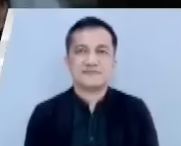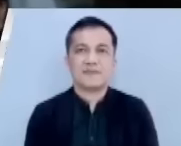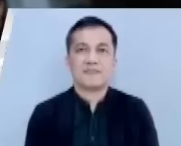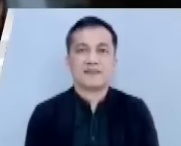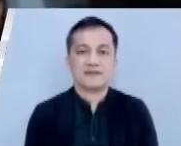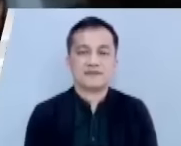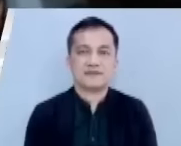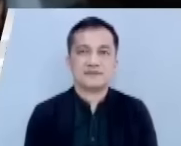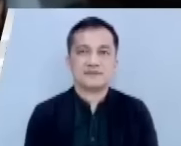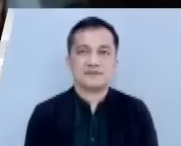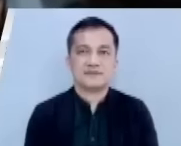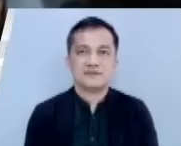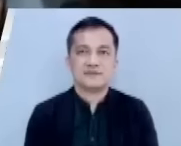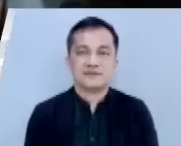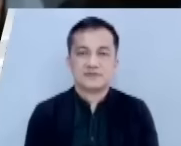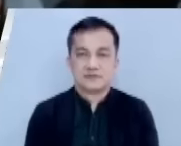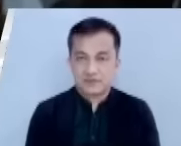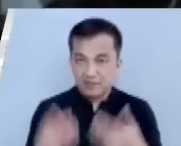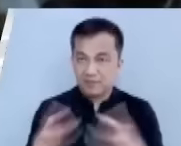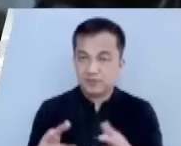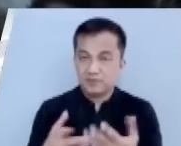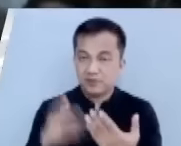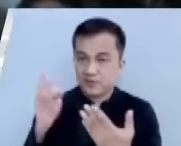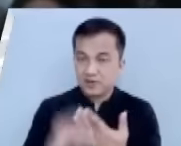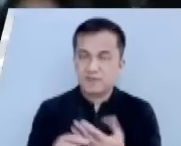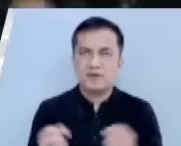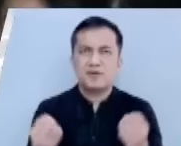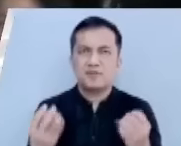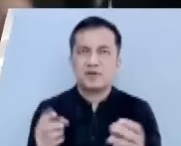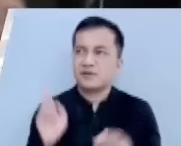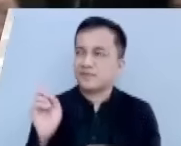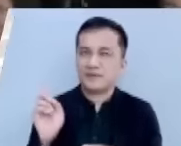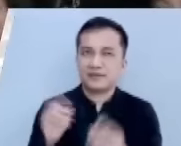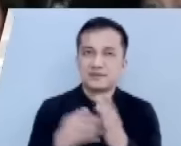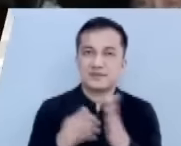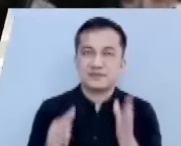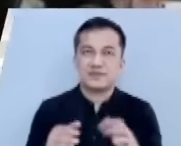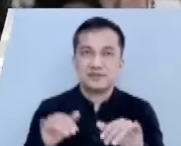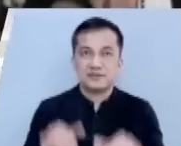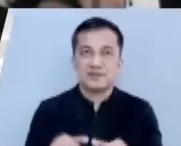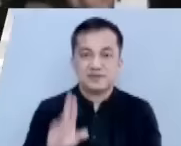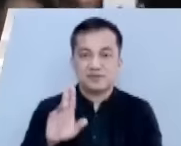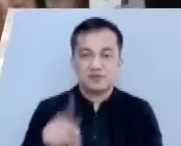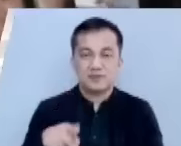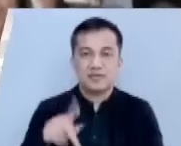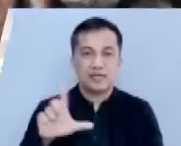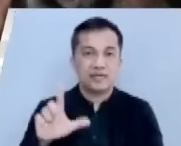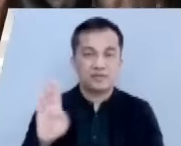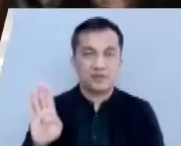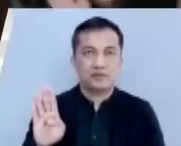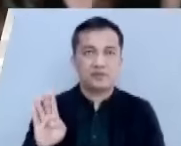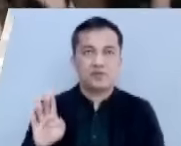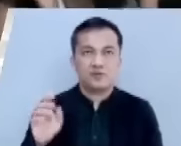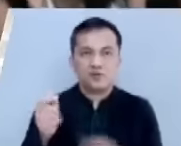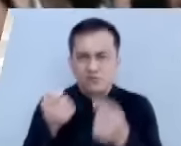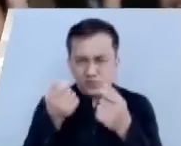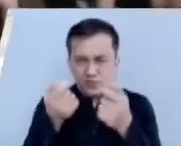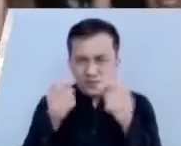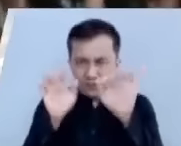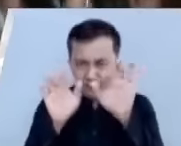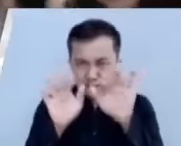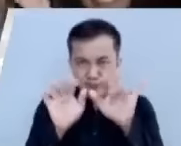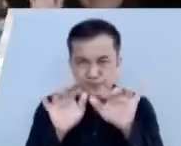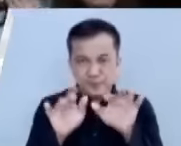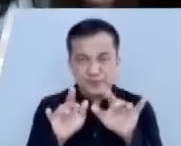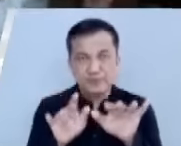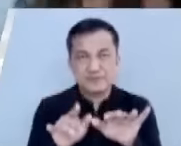Mel, tapos na yung programa rito pero marami pa rin yung mga estudyante dito sa UPLB kahit umumbon na kanina. Ito po yung Christmas